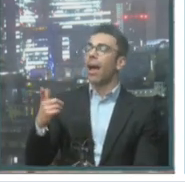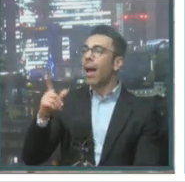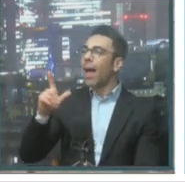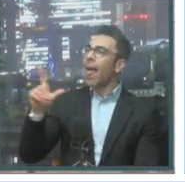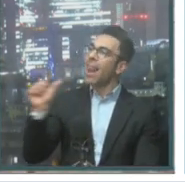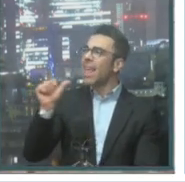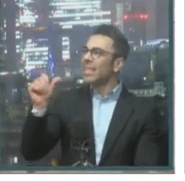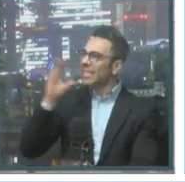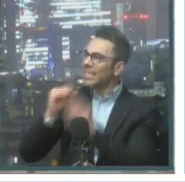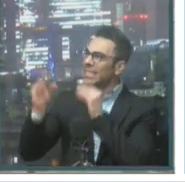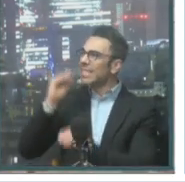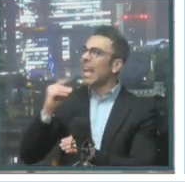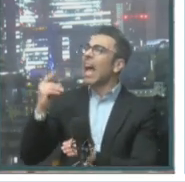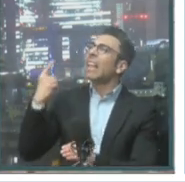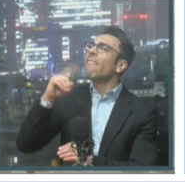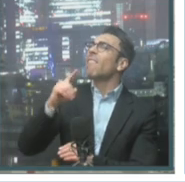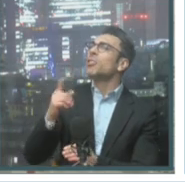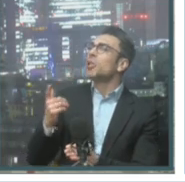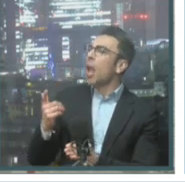alla lis daniele